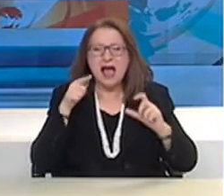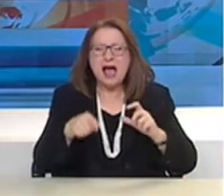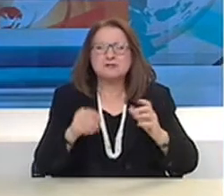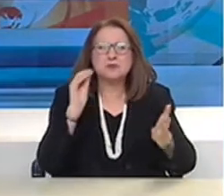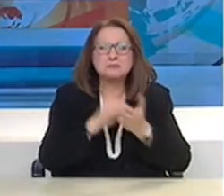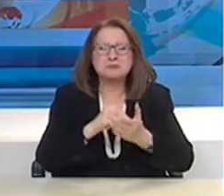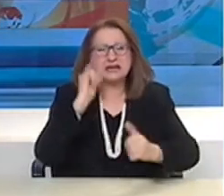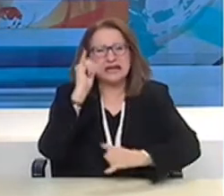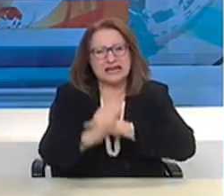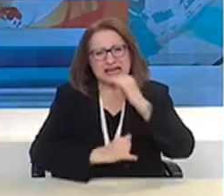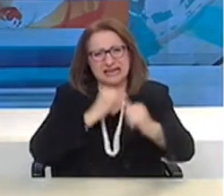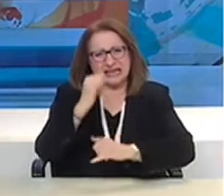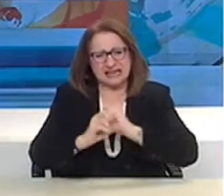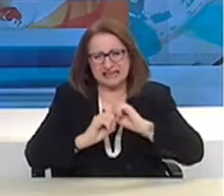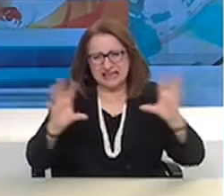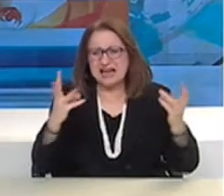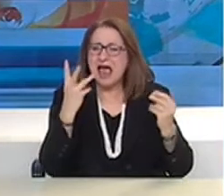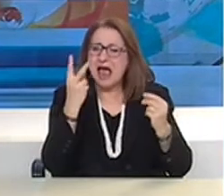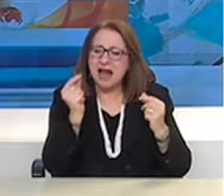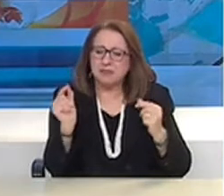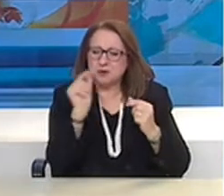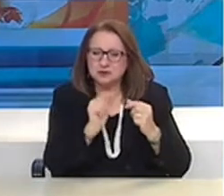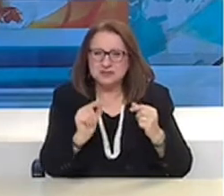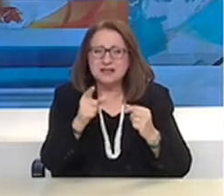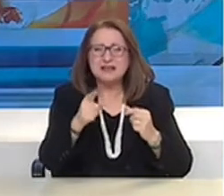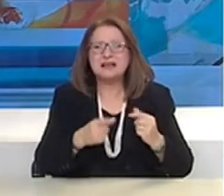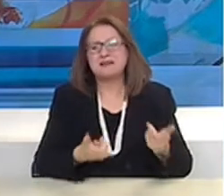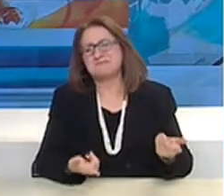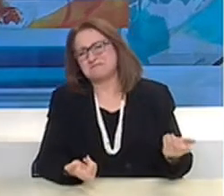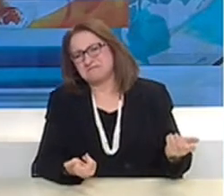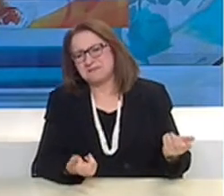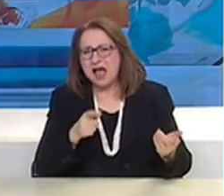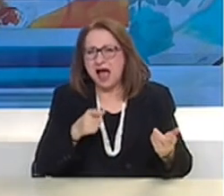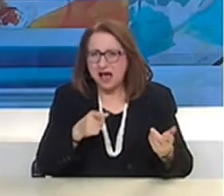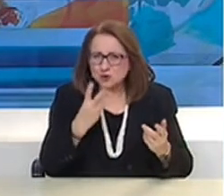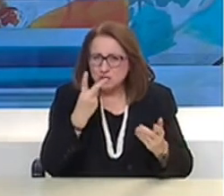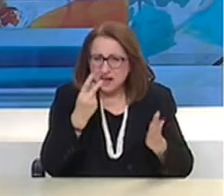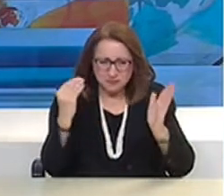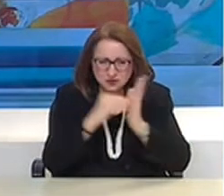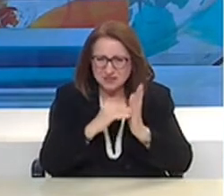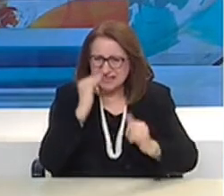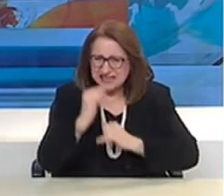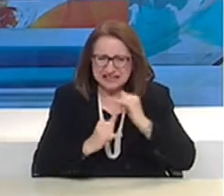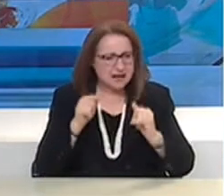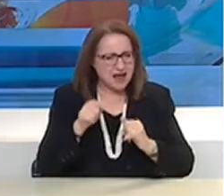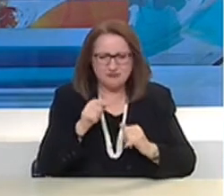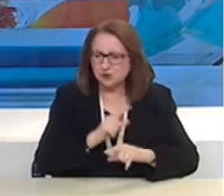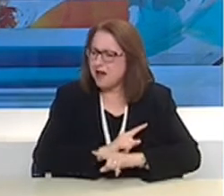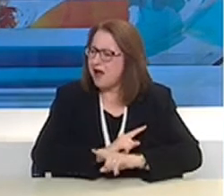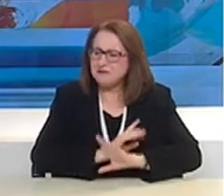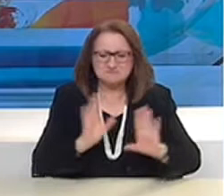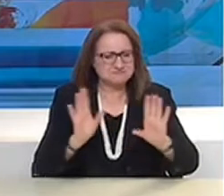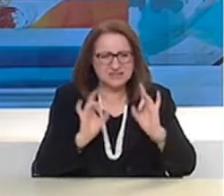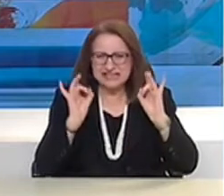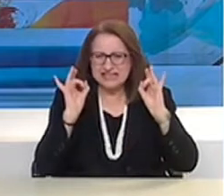διαδίκτυο φωτογραφίας με κυκλωμένο έναν αριθμό κουτιού, ο αριθμός αυτός σε καμία περίπτωση δεν